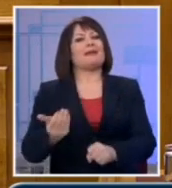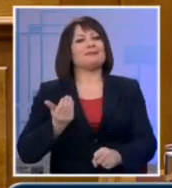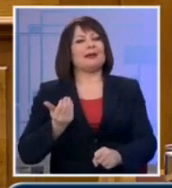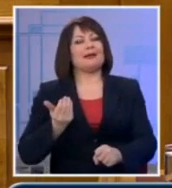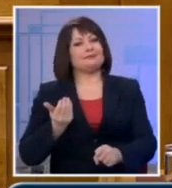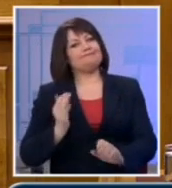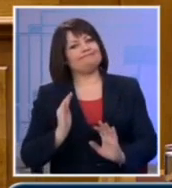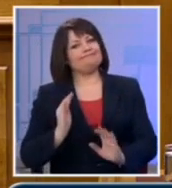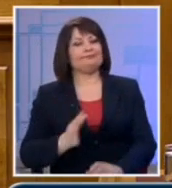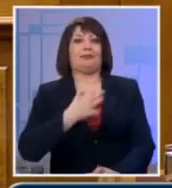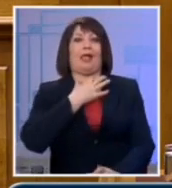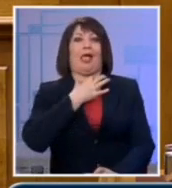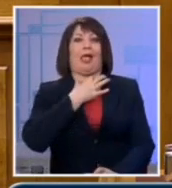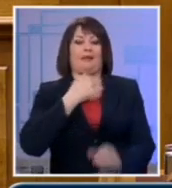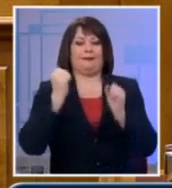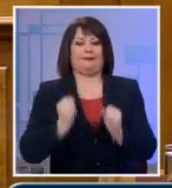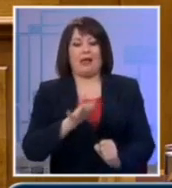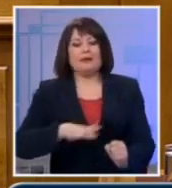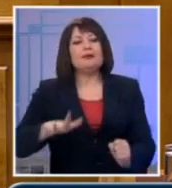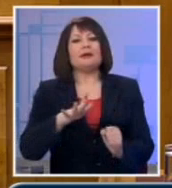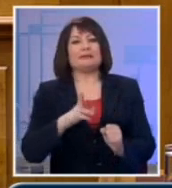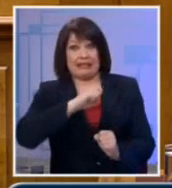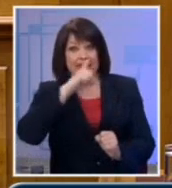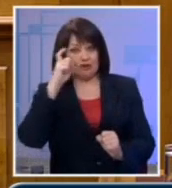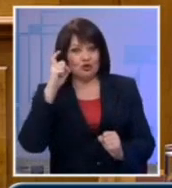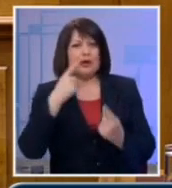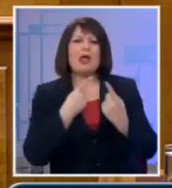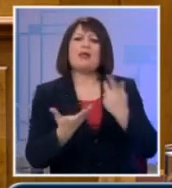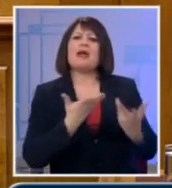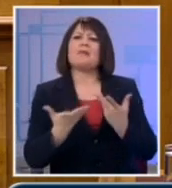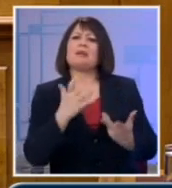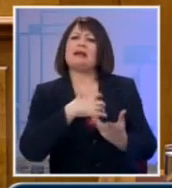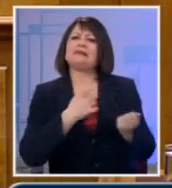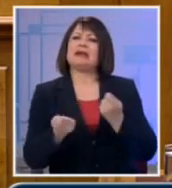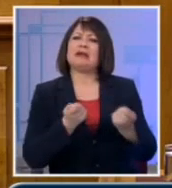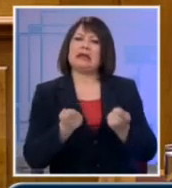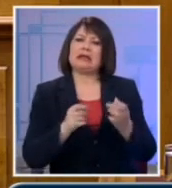Παρά λοιπόν αυτή την ασφιχτική κατάσταση, η διαπραγματευτική μας στρατηγική